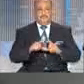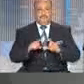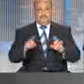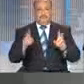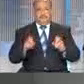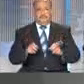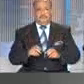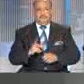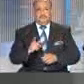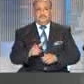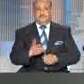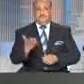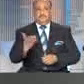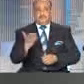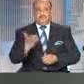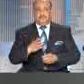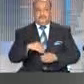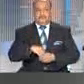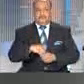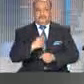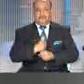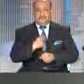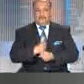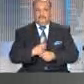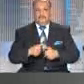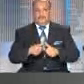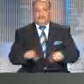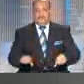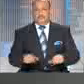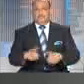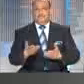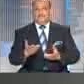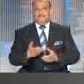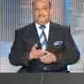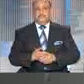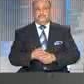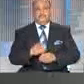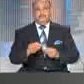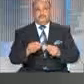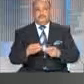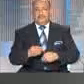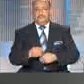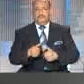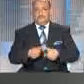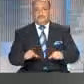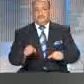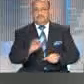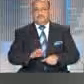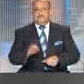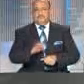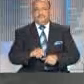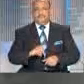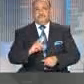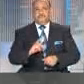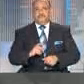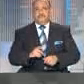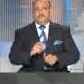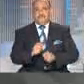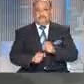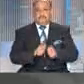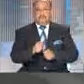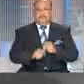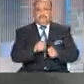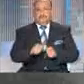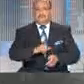بانتداب بقية عملة الحظائر المسترسلين خلال هذه السنة بالإضافة لاعتماد الترقية الآلية في الصنف على غرار